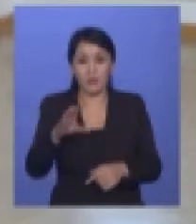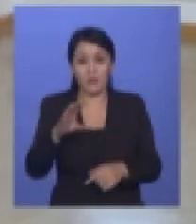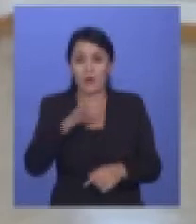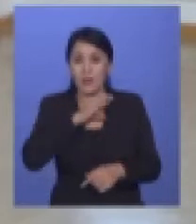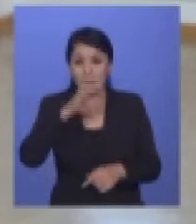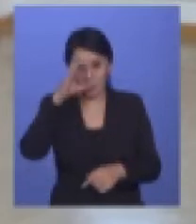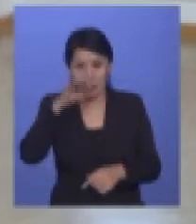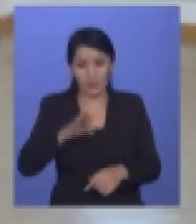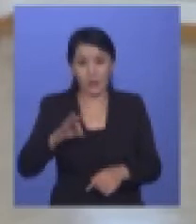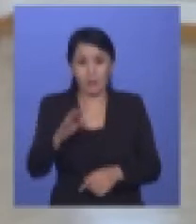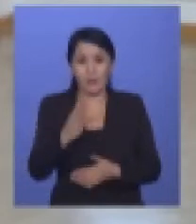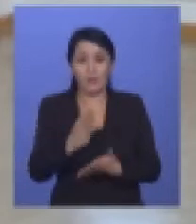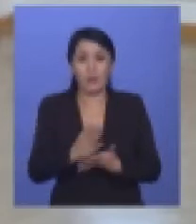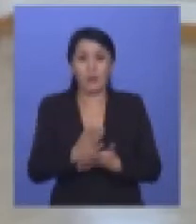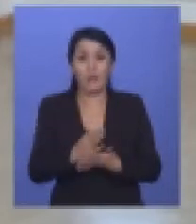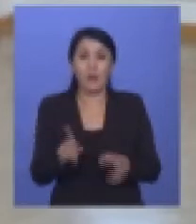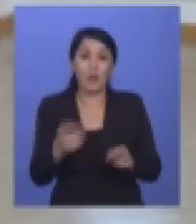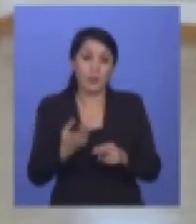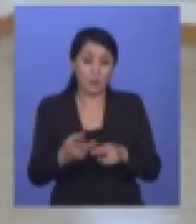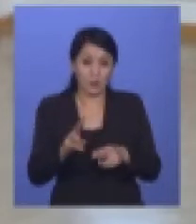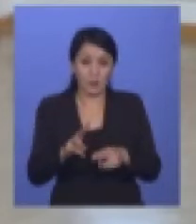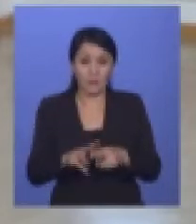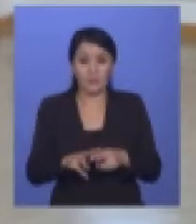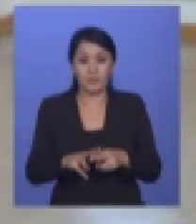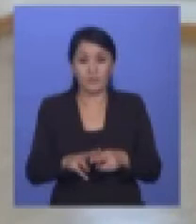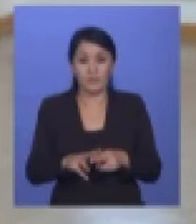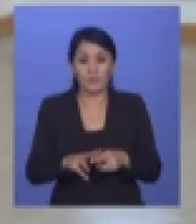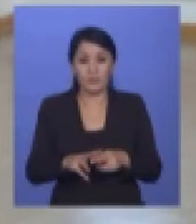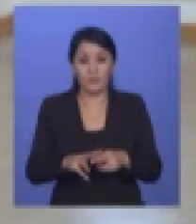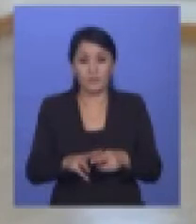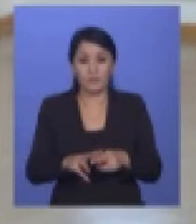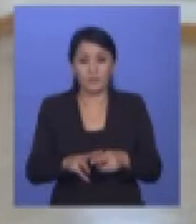жеріне келіп тірелетіндігі. Сондықтан, яғни Степан